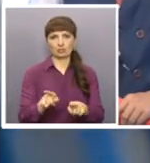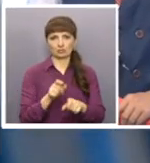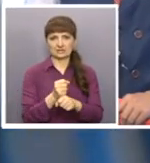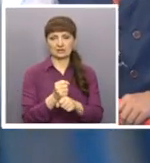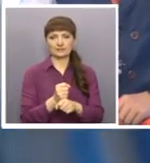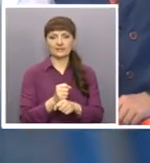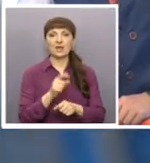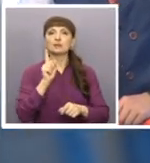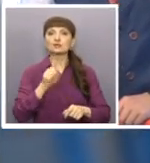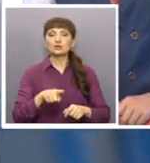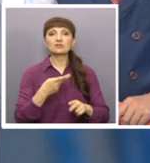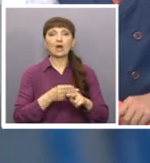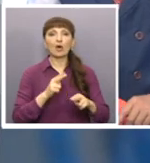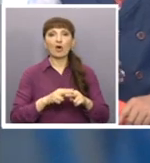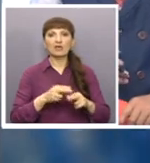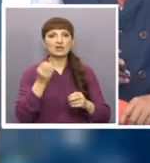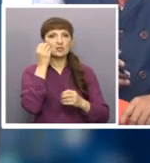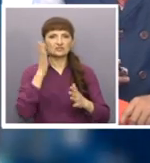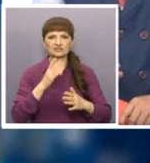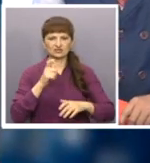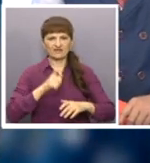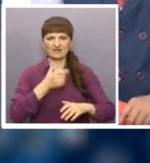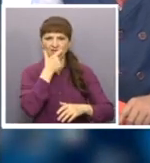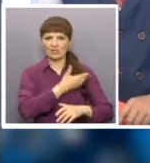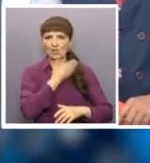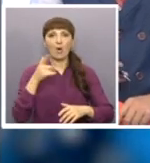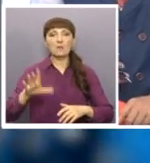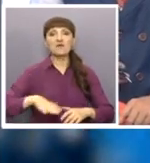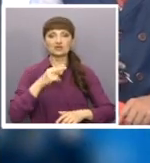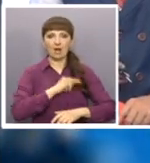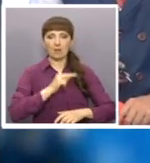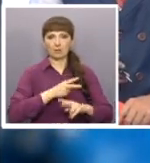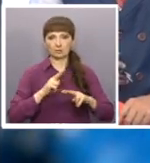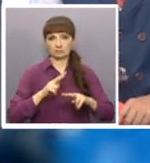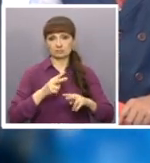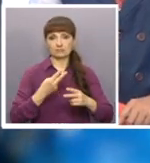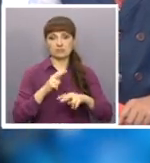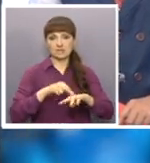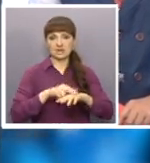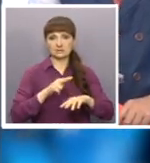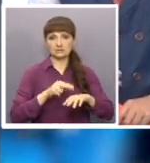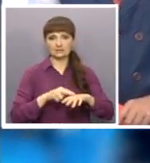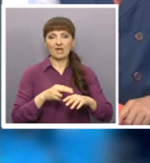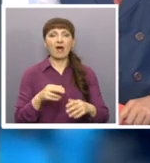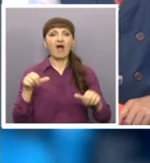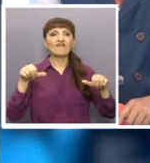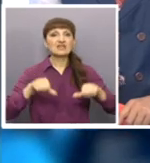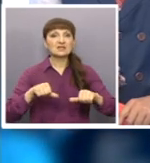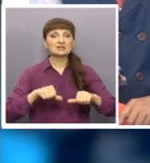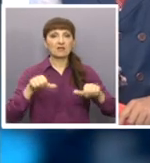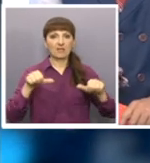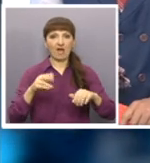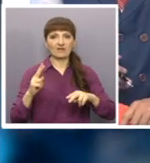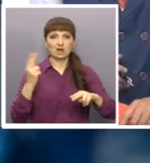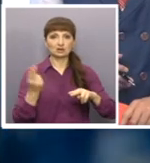И, между прочим, такой невежа тоже когда-то работал в органах. Сегодня он на свободе, отделался лишением водительских прав на год и подпиской